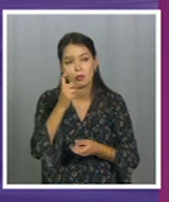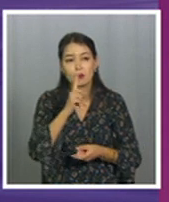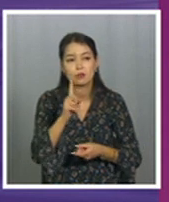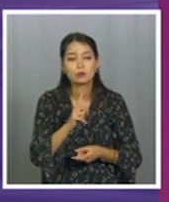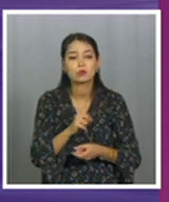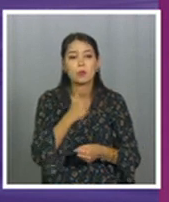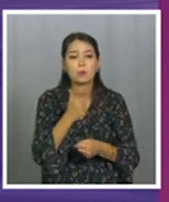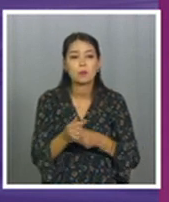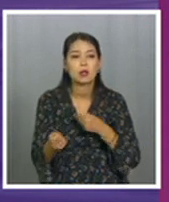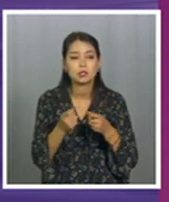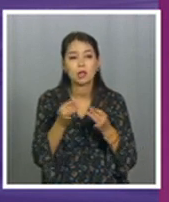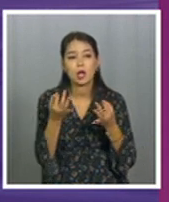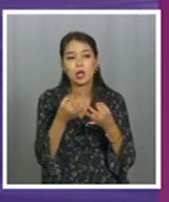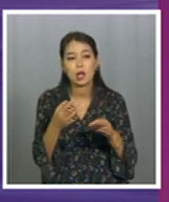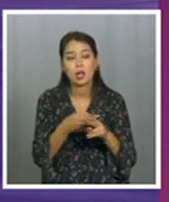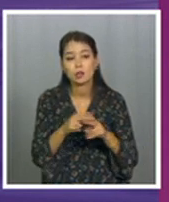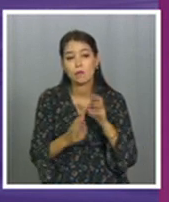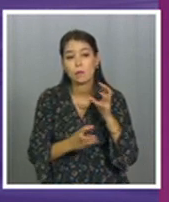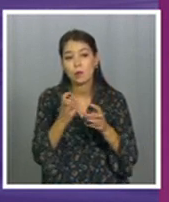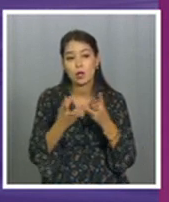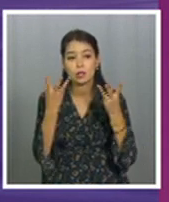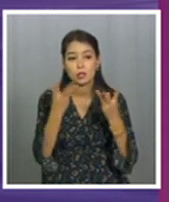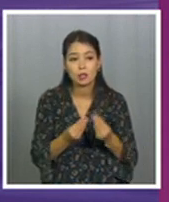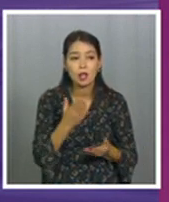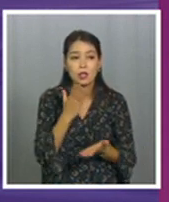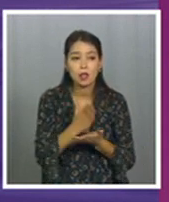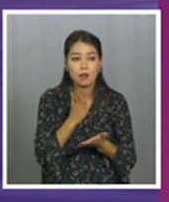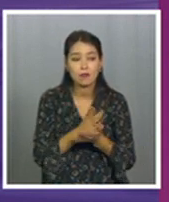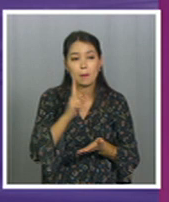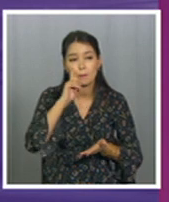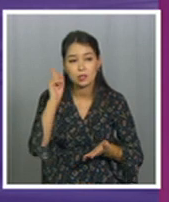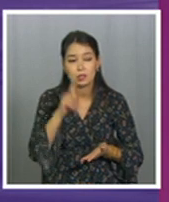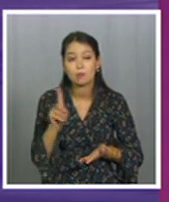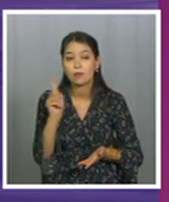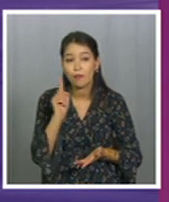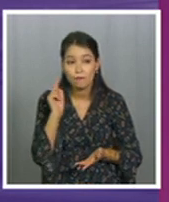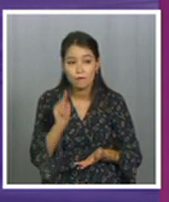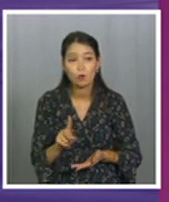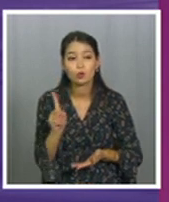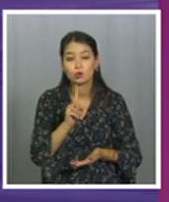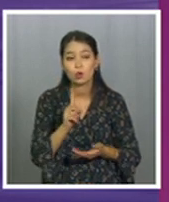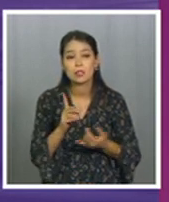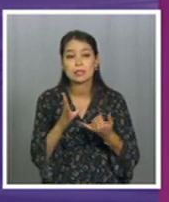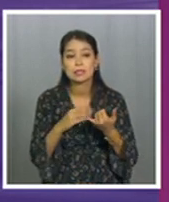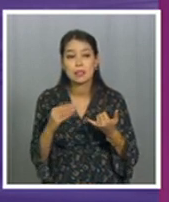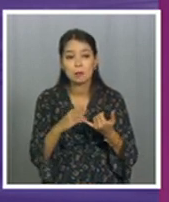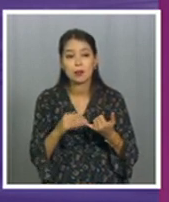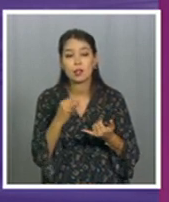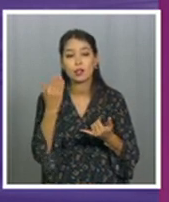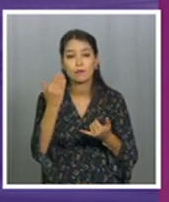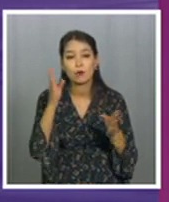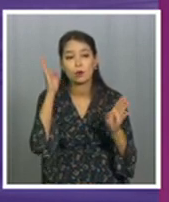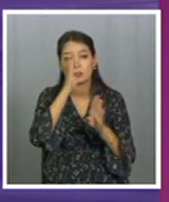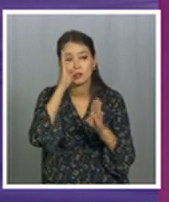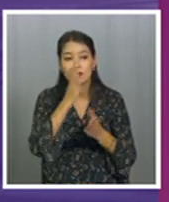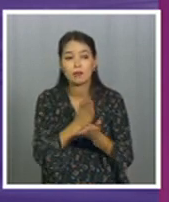провозглашение в резолюции этого международного дня является признанием того, что Земля и ее экосистемы